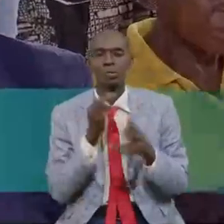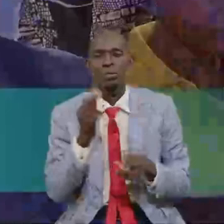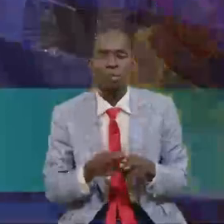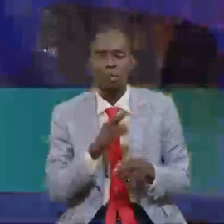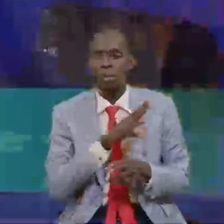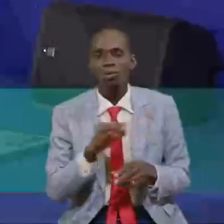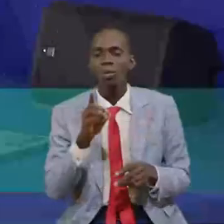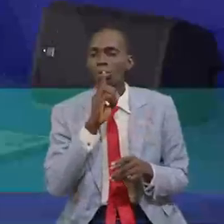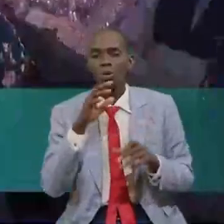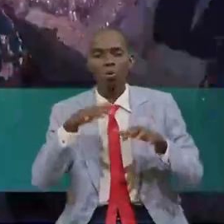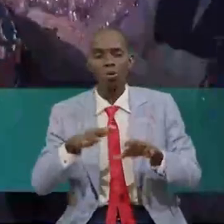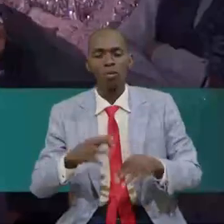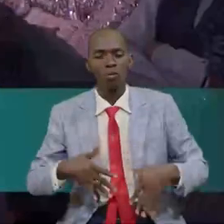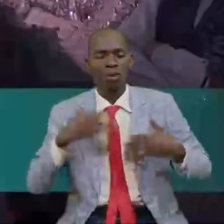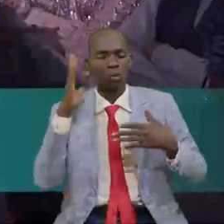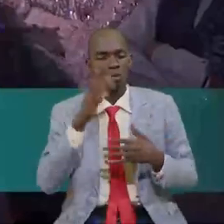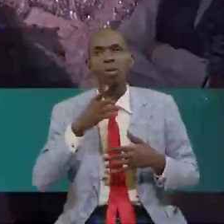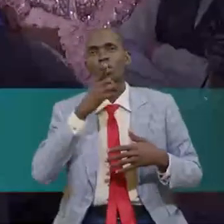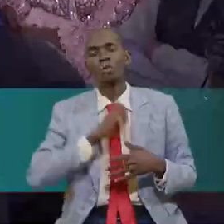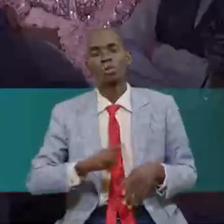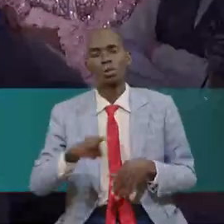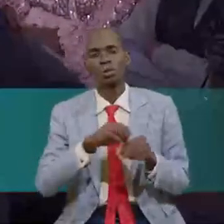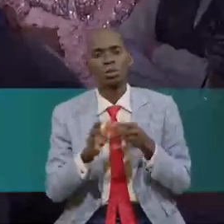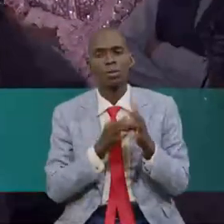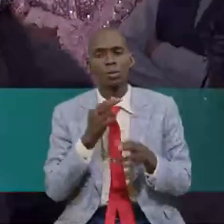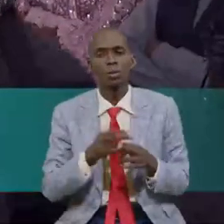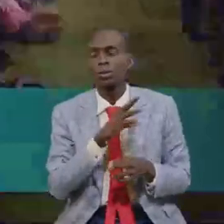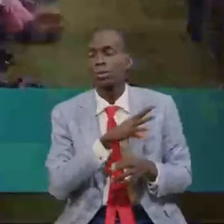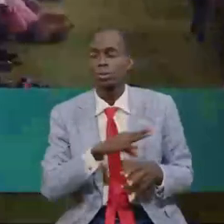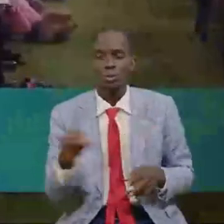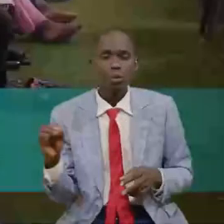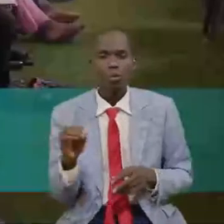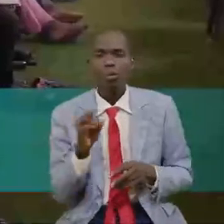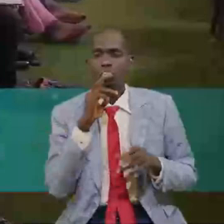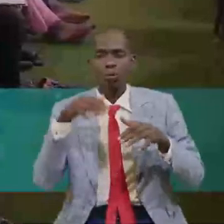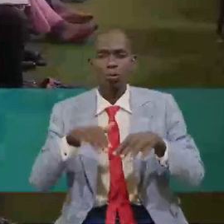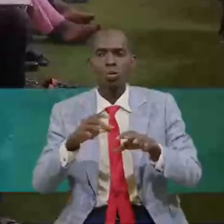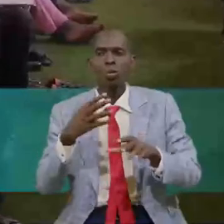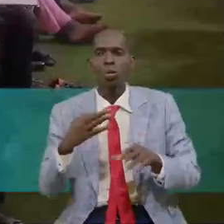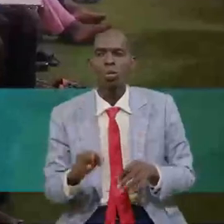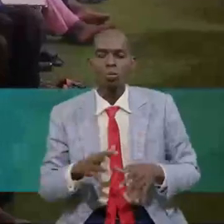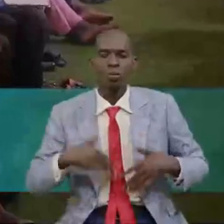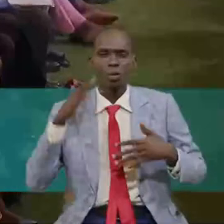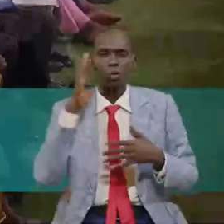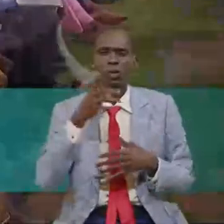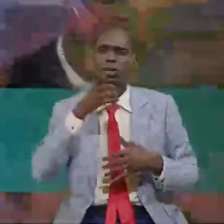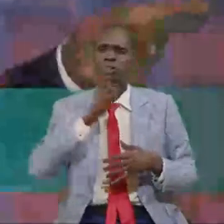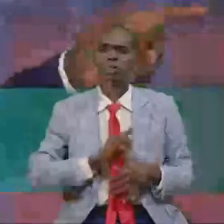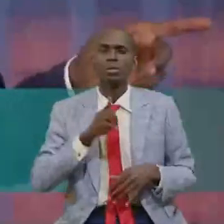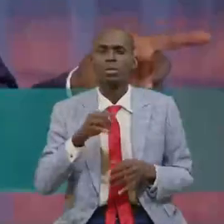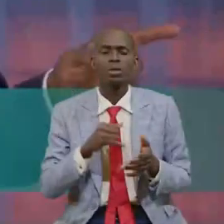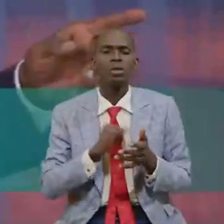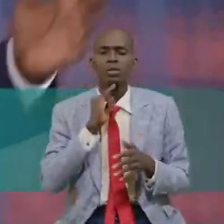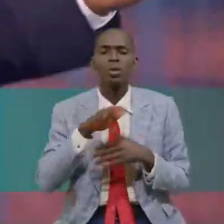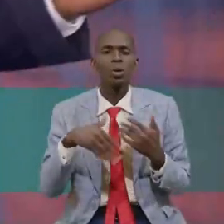Aucune mer ne peut te noyer. Aucune mer ne peut noyer ton ministère. Tout est par la foi. Et Dieu